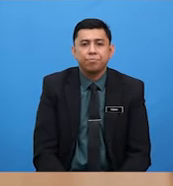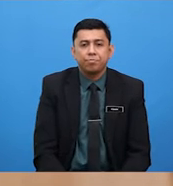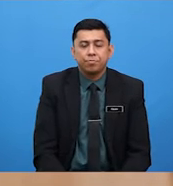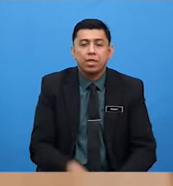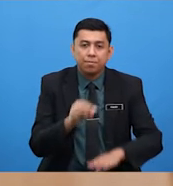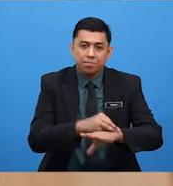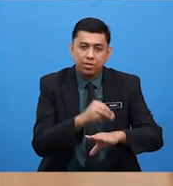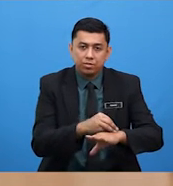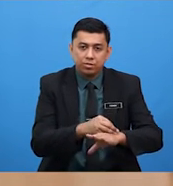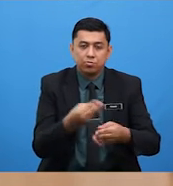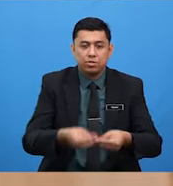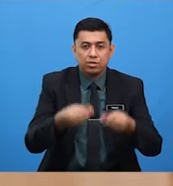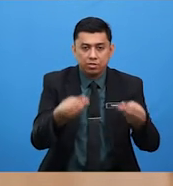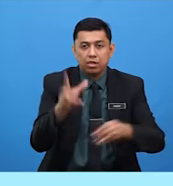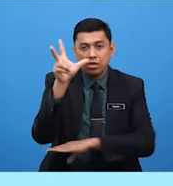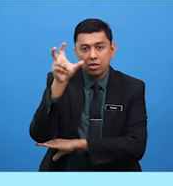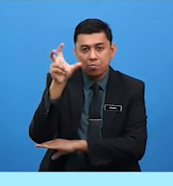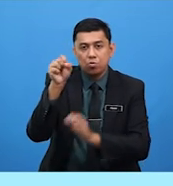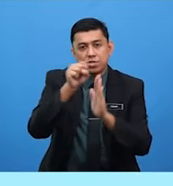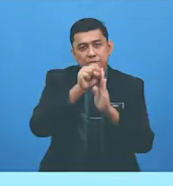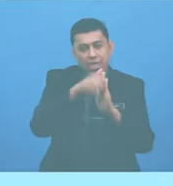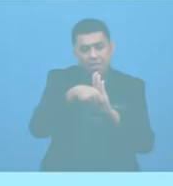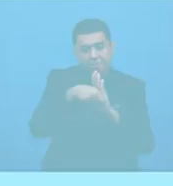Masa yang diberi, 30 saat.